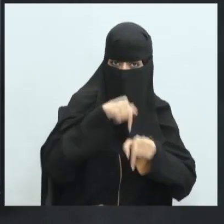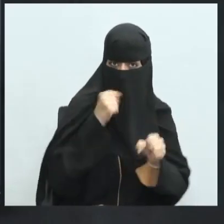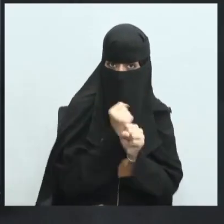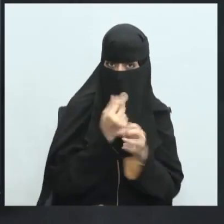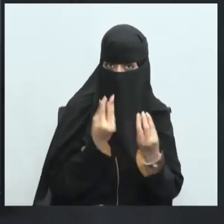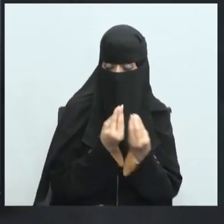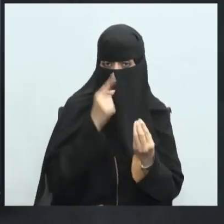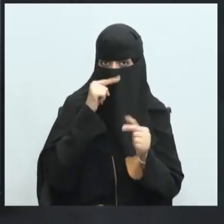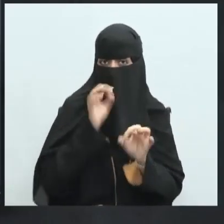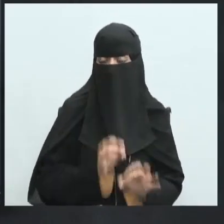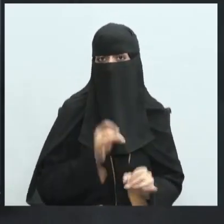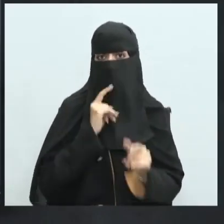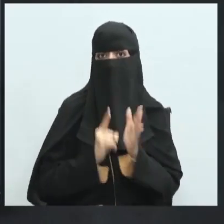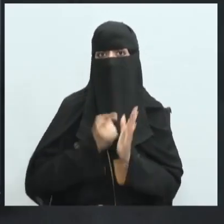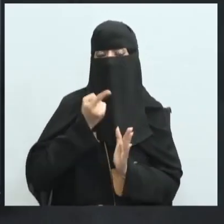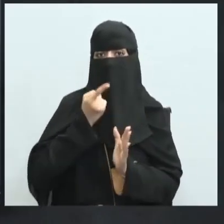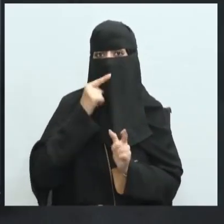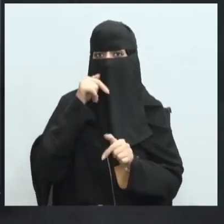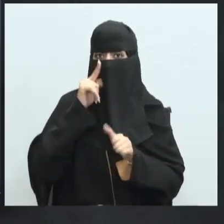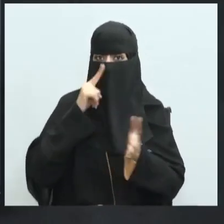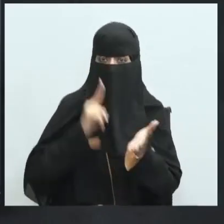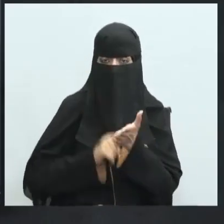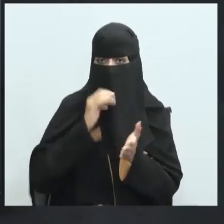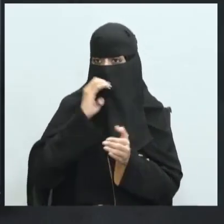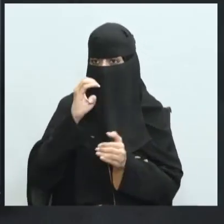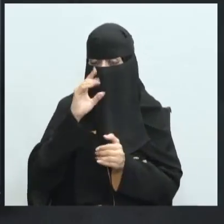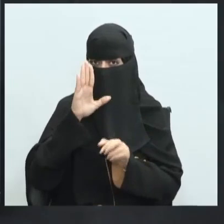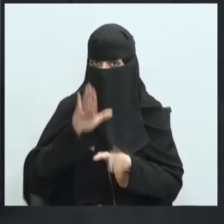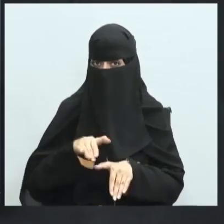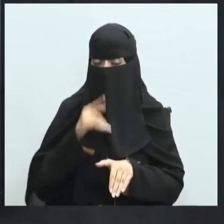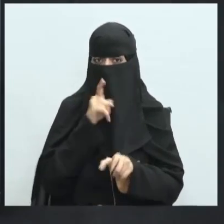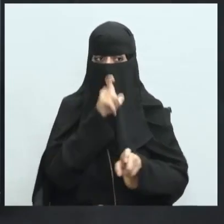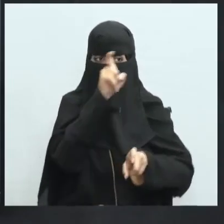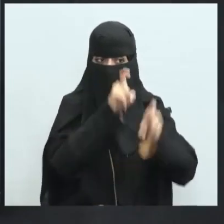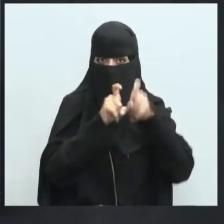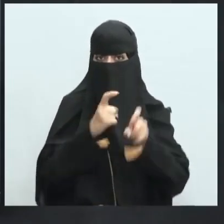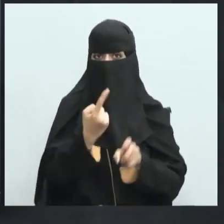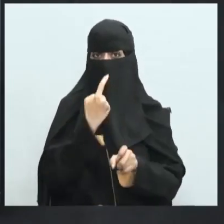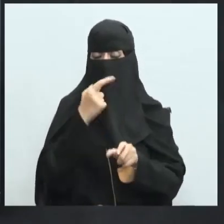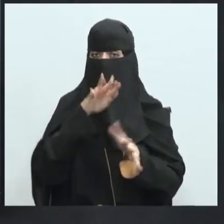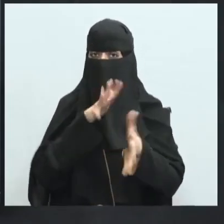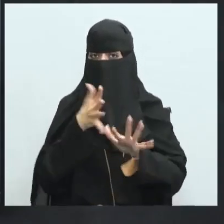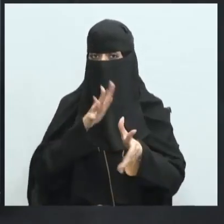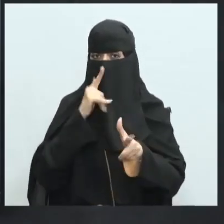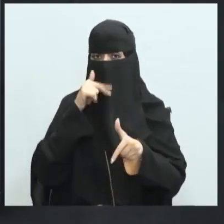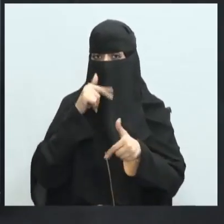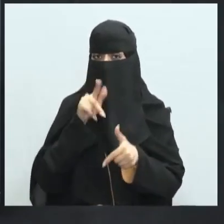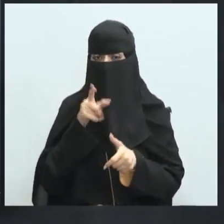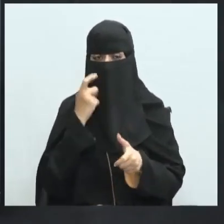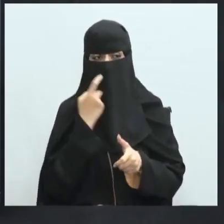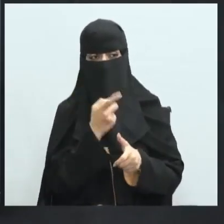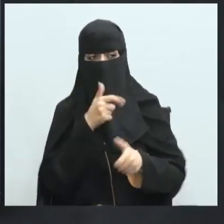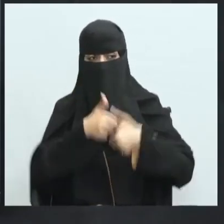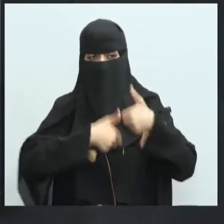تعمل بها انه تجيب على تلك الاسئله التي ربما تكون